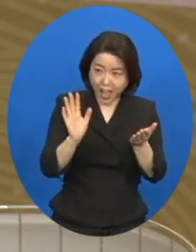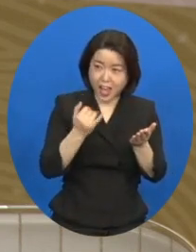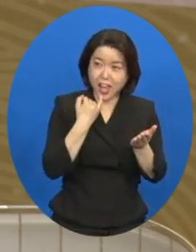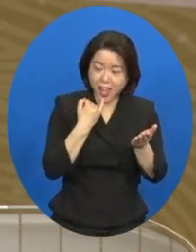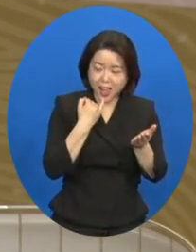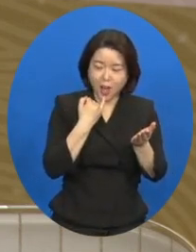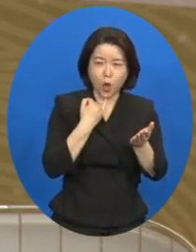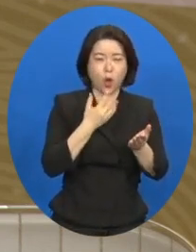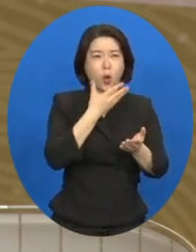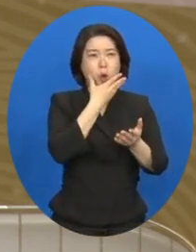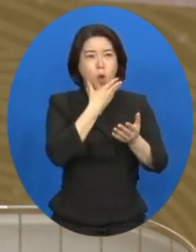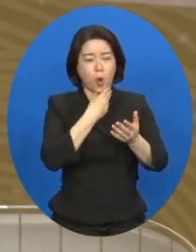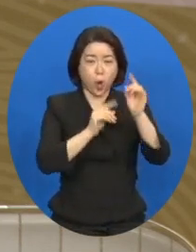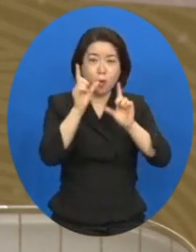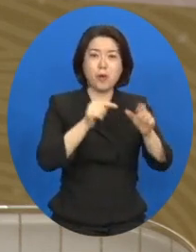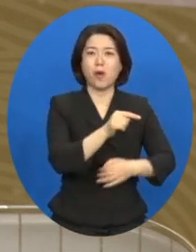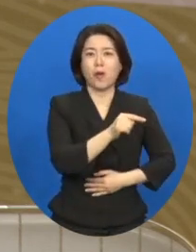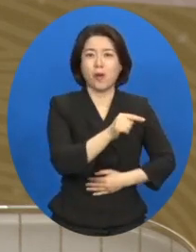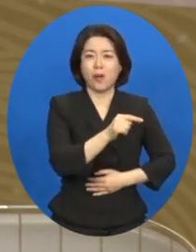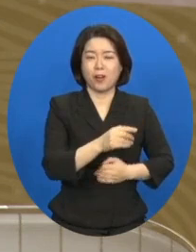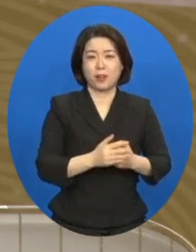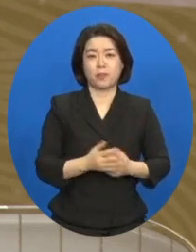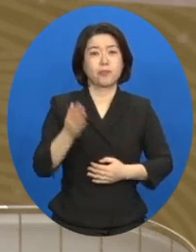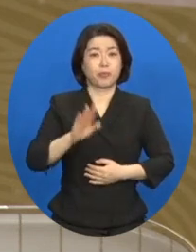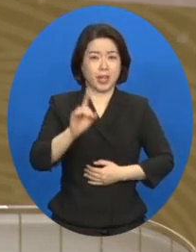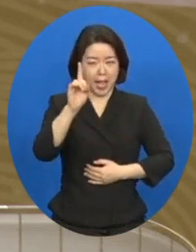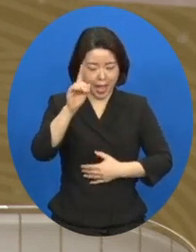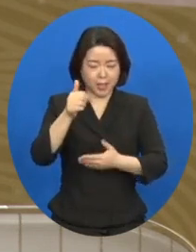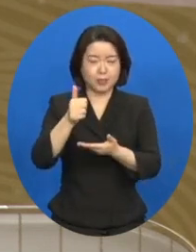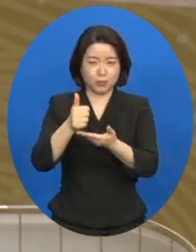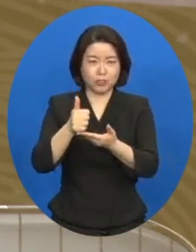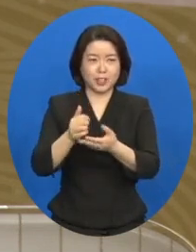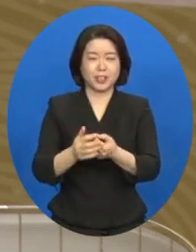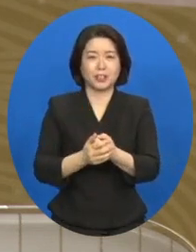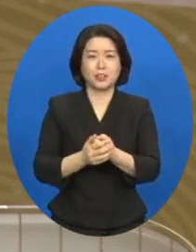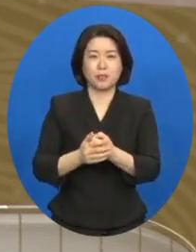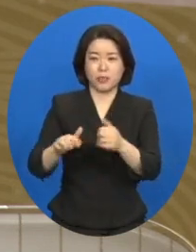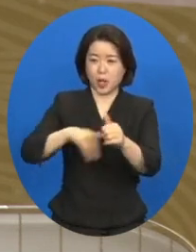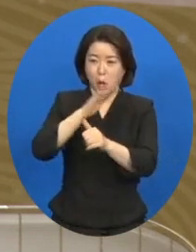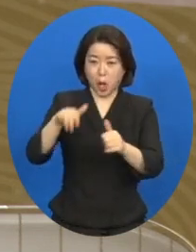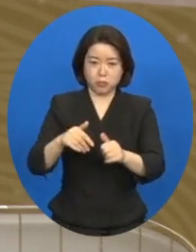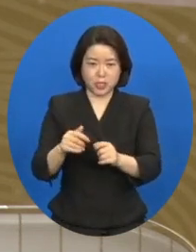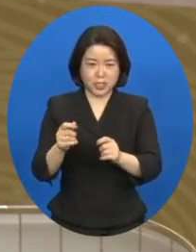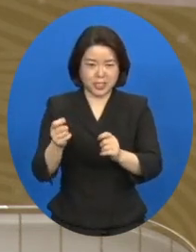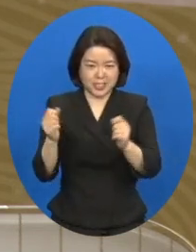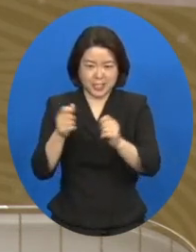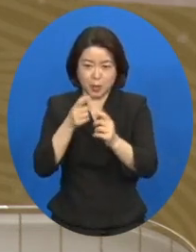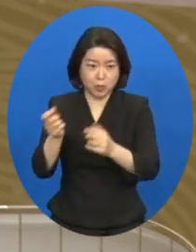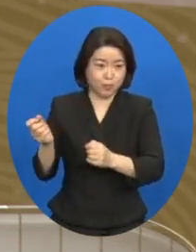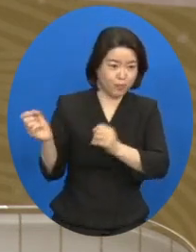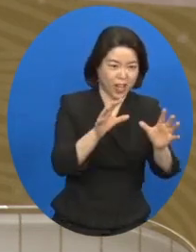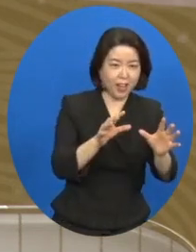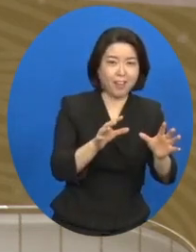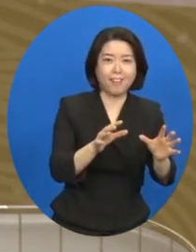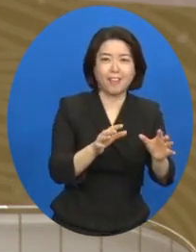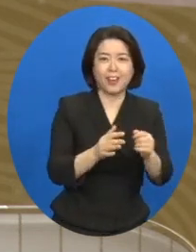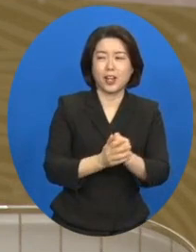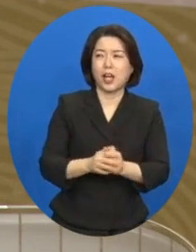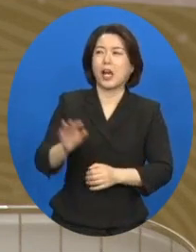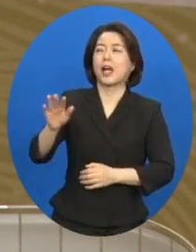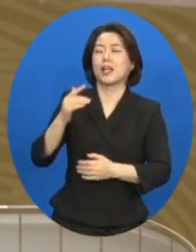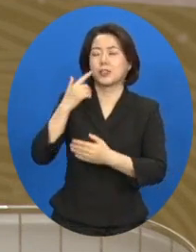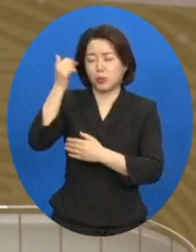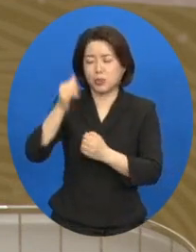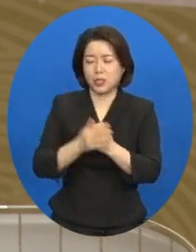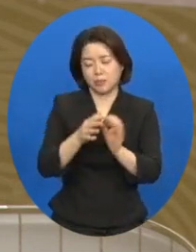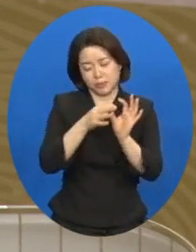하는지. 근데 어느 목사님 한 분이 분위기에 찬물을 끼얹는 거예요. 목사님, 그냥